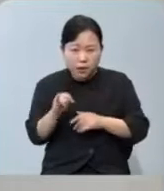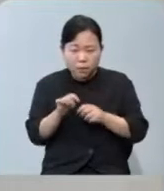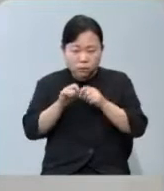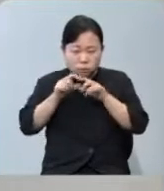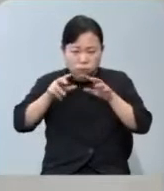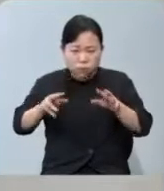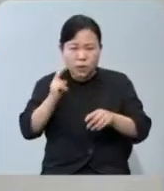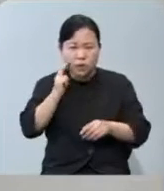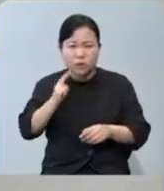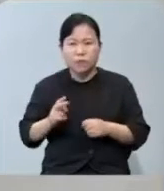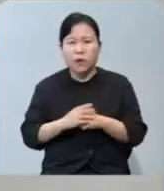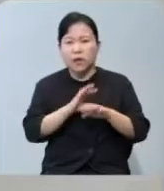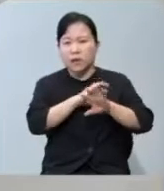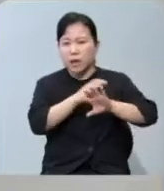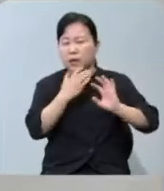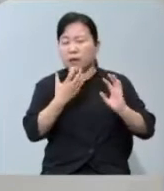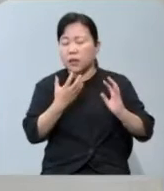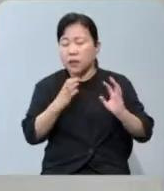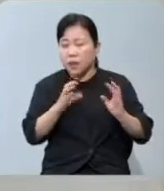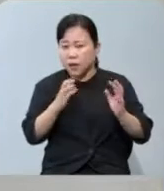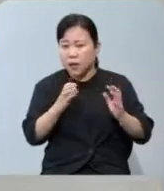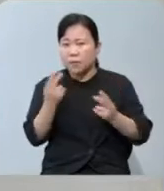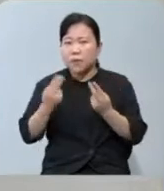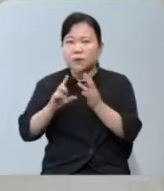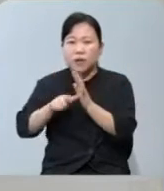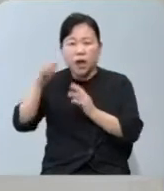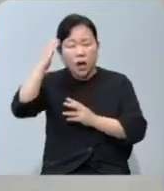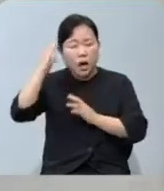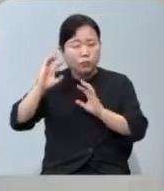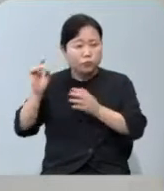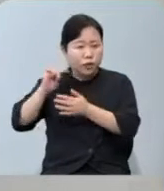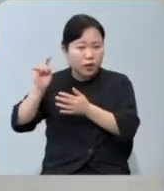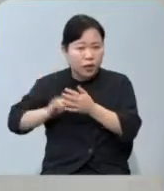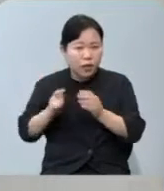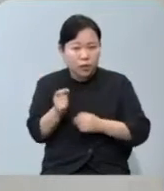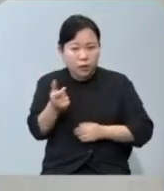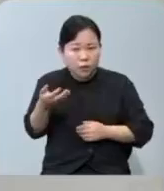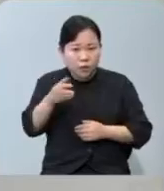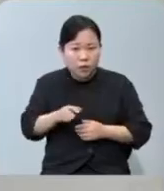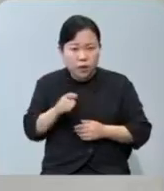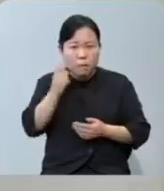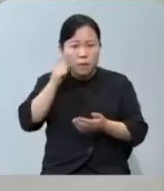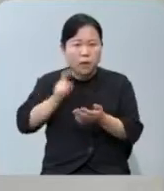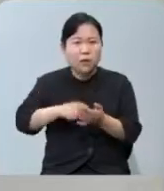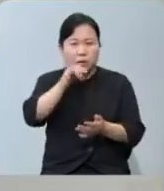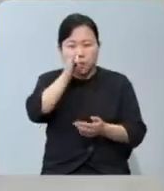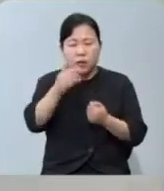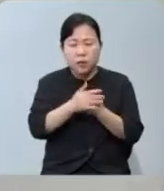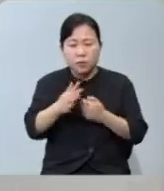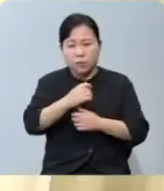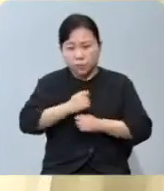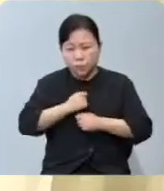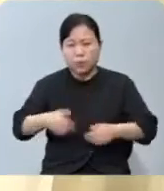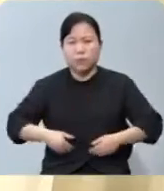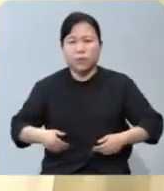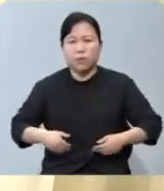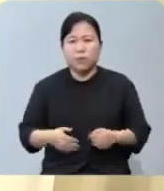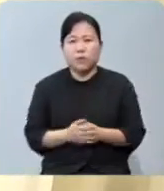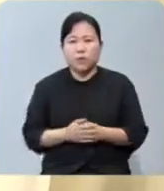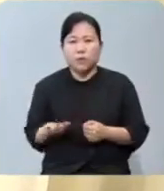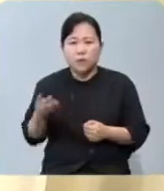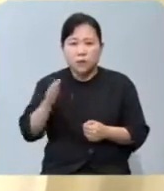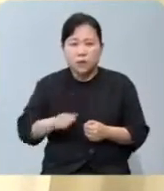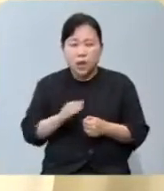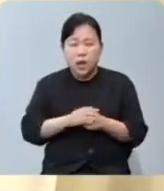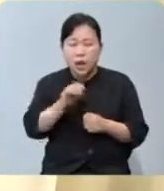있고 외국에 비해서는 낮은 수치이지만 국내에서도 관련 사례들이 확인되고 있어서 주의가 필요합니다 하지만